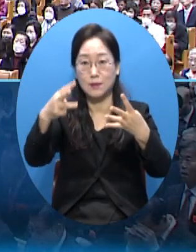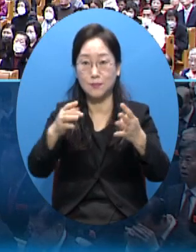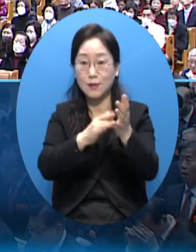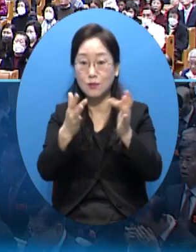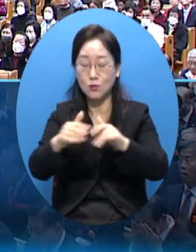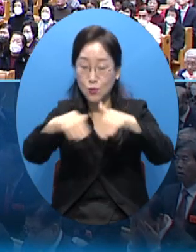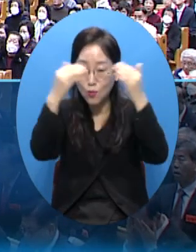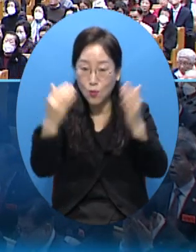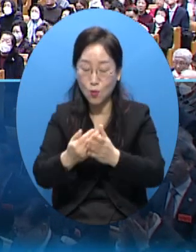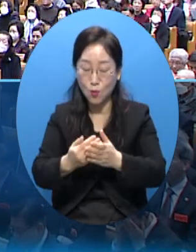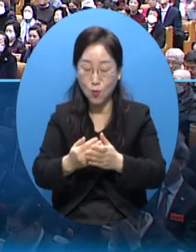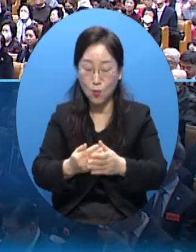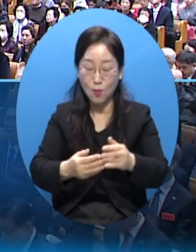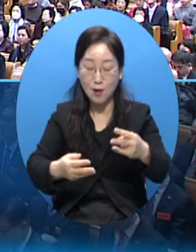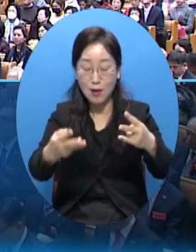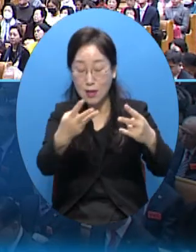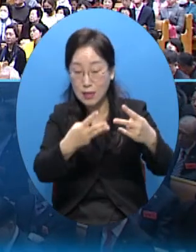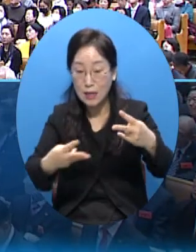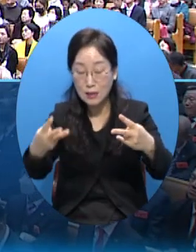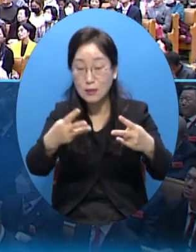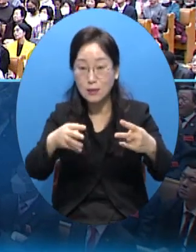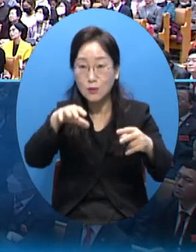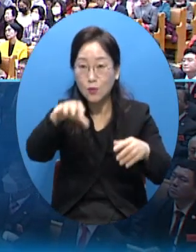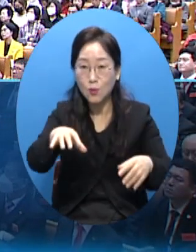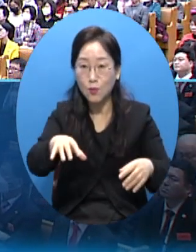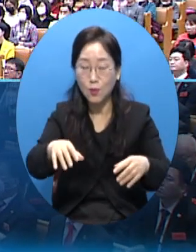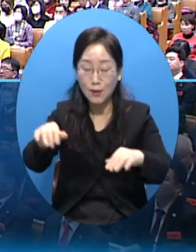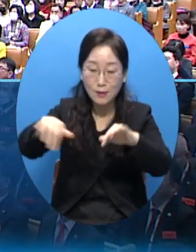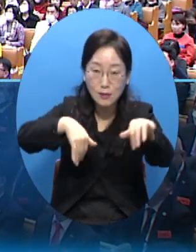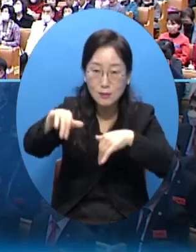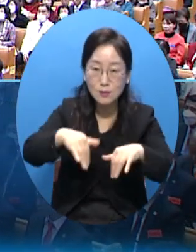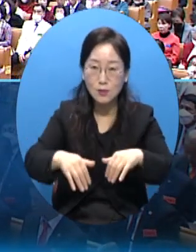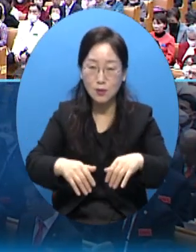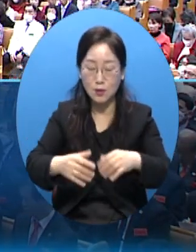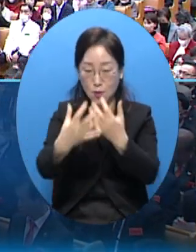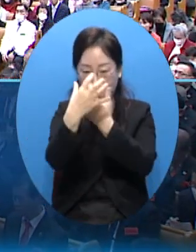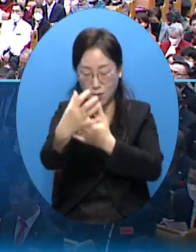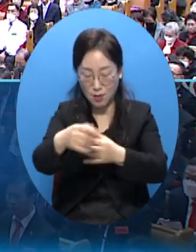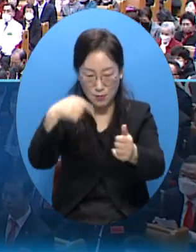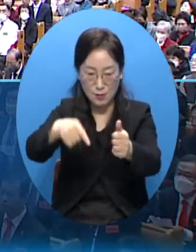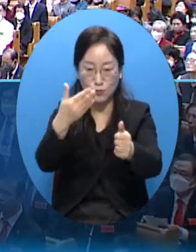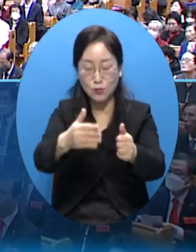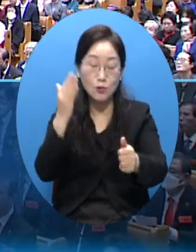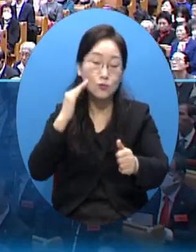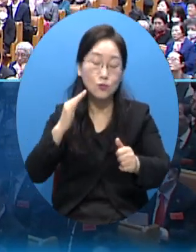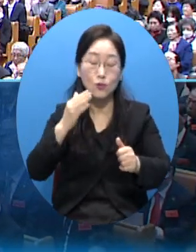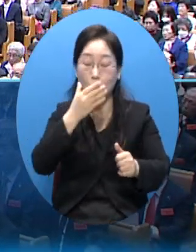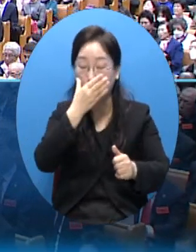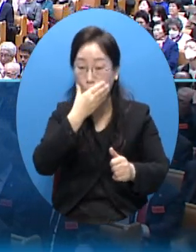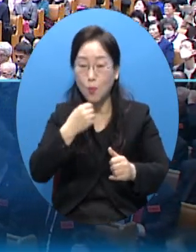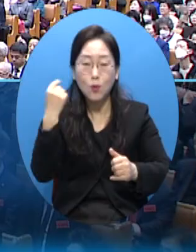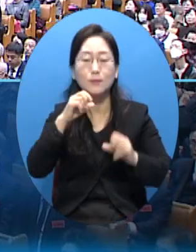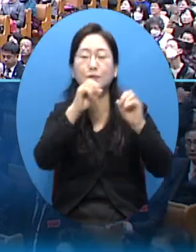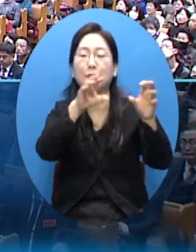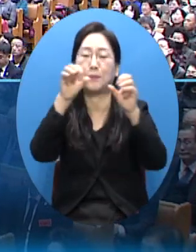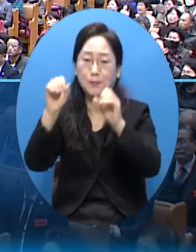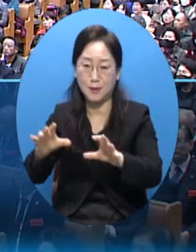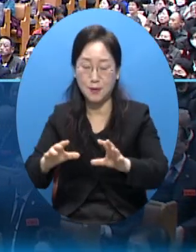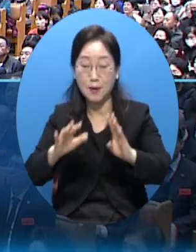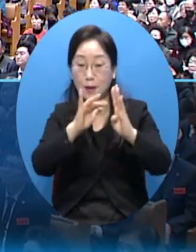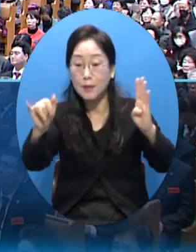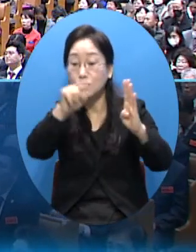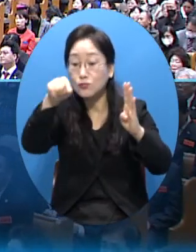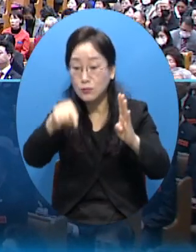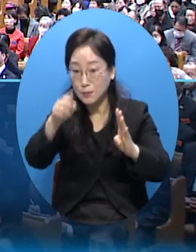예수께서 온 갈릴리에 두루 다니사 그들의 회당에서 가르치시며 천국 복음을 전파하시며 백성 중에 모든